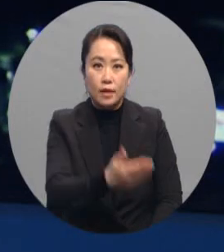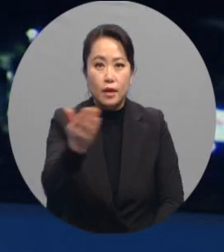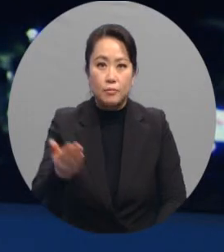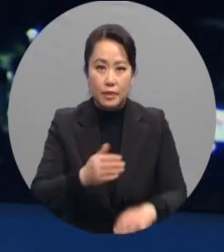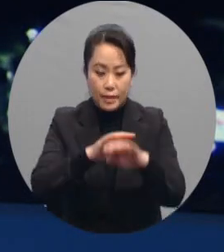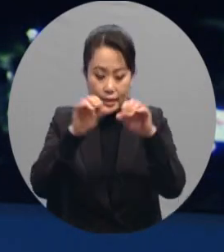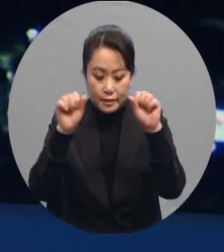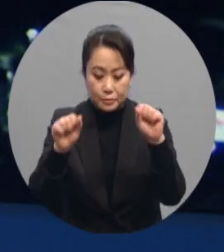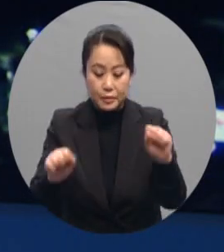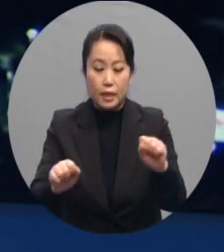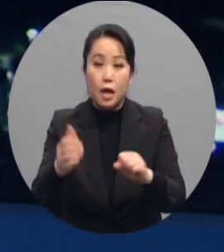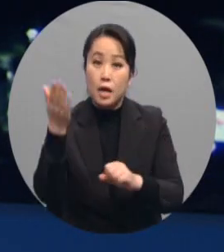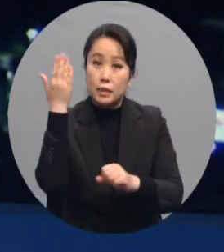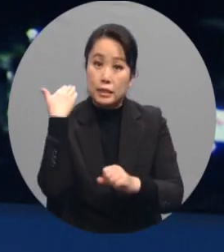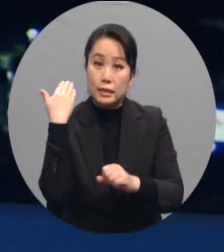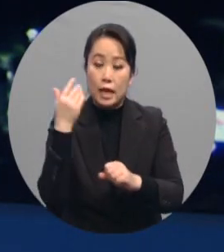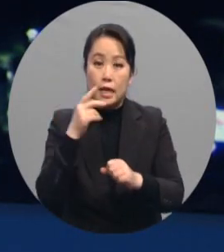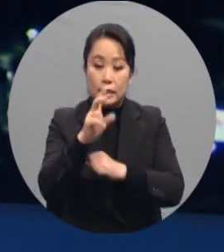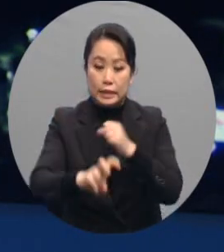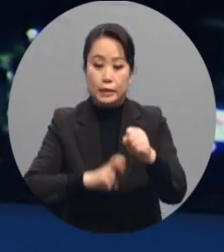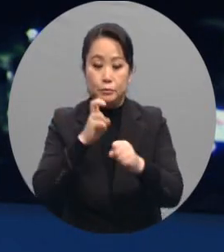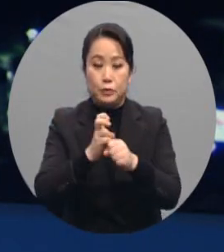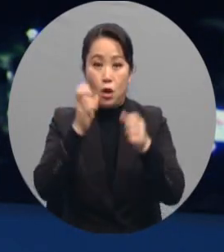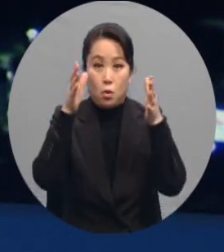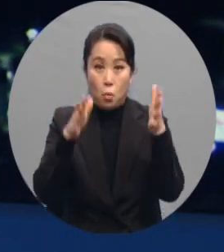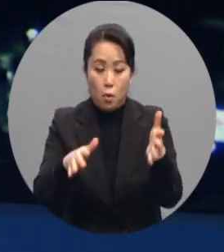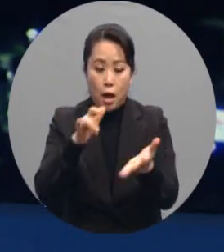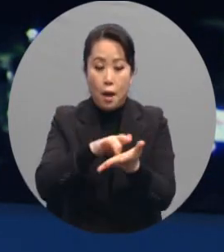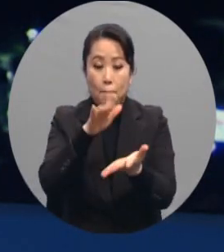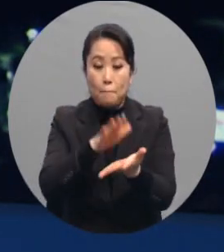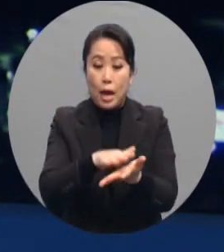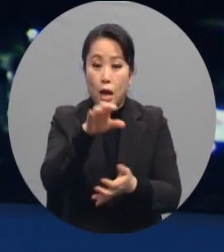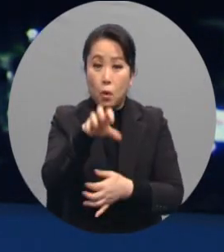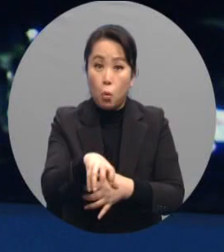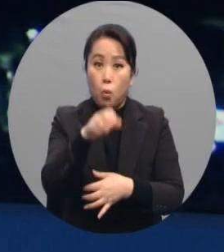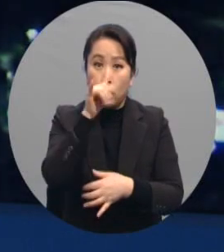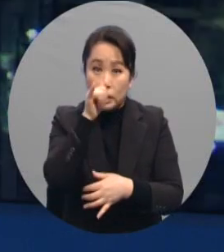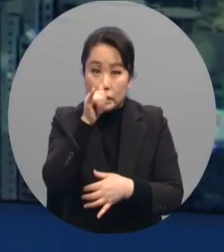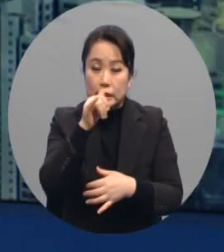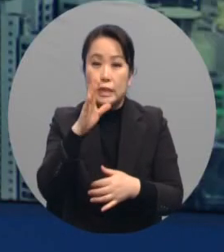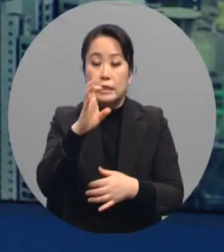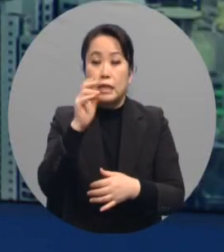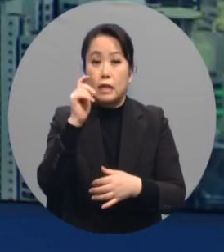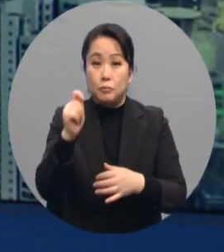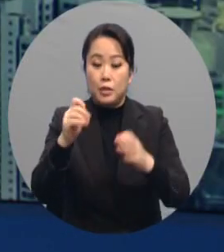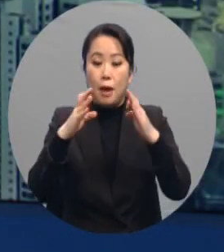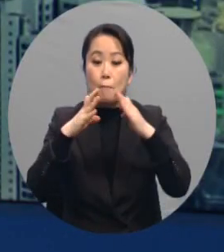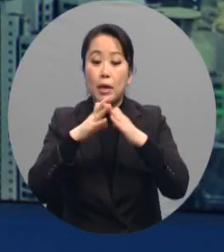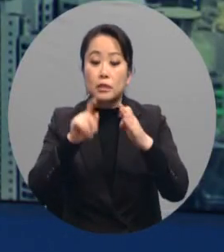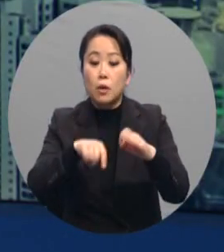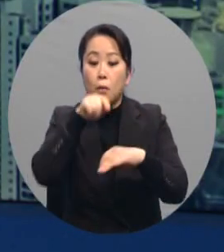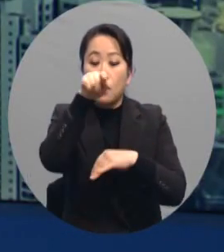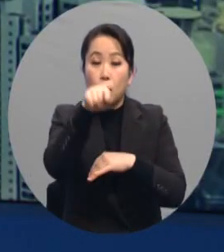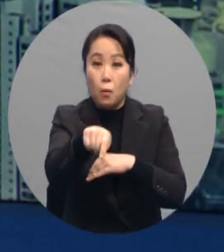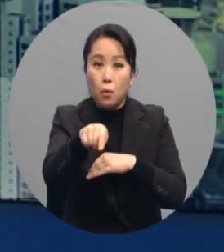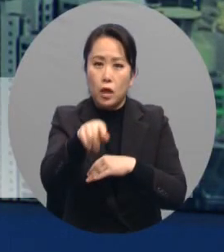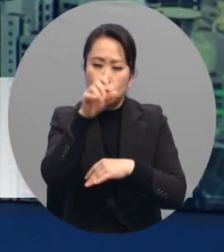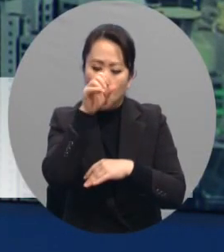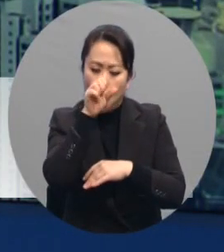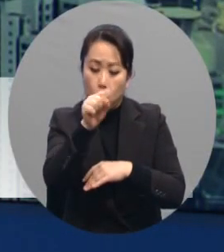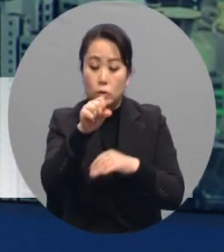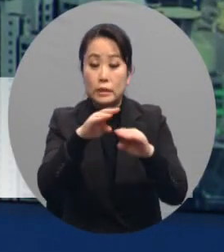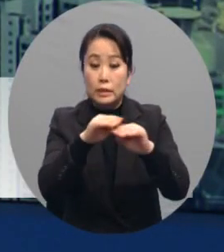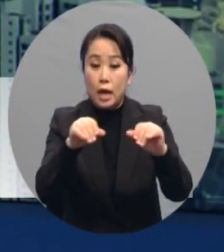여러분 안녕하십니까? 지난 20년간 공터로 남아있었던 센텀시티 백스코 맞은편 노른자위